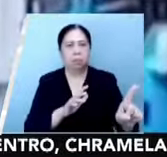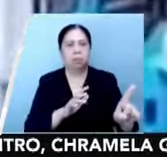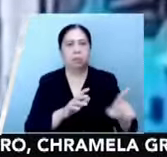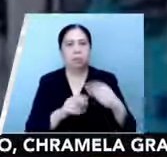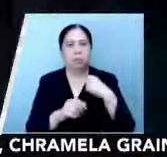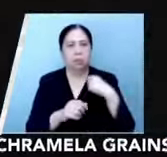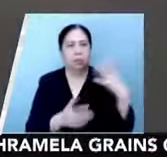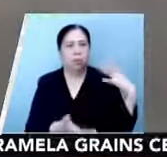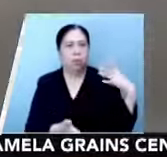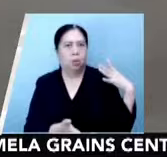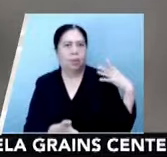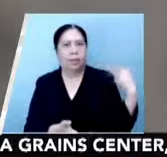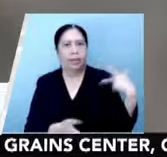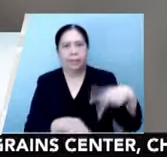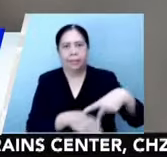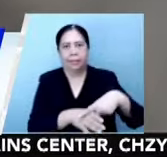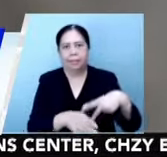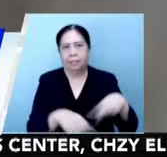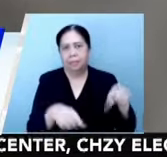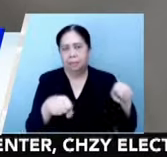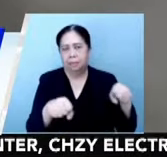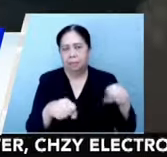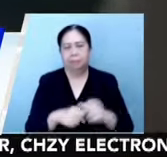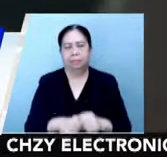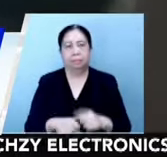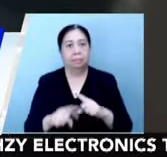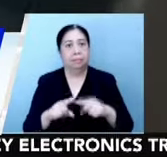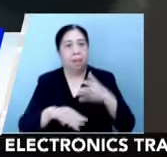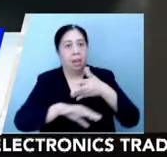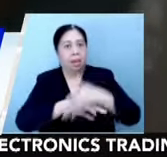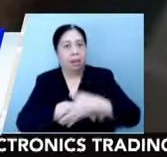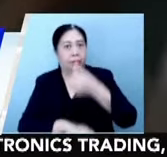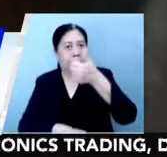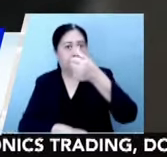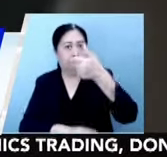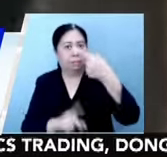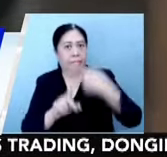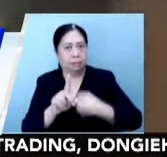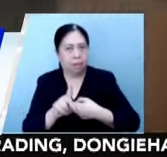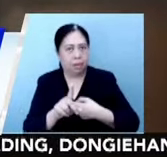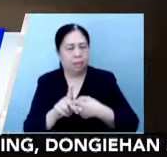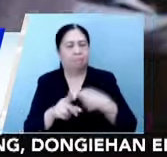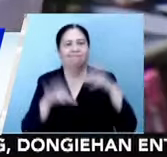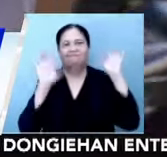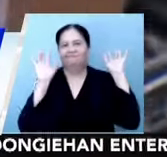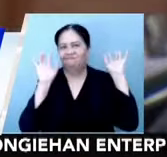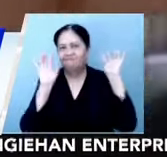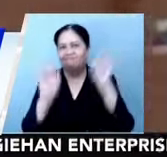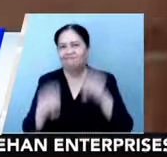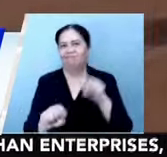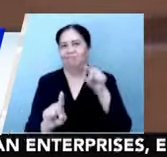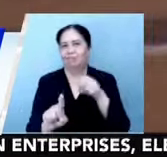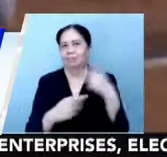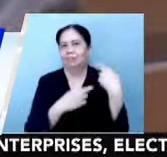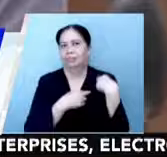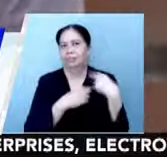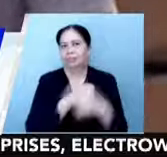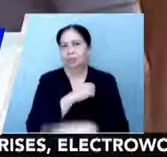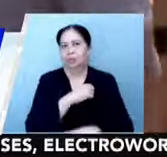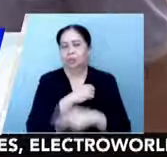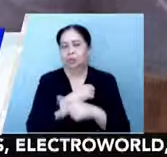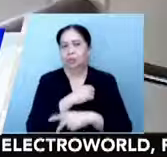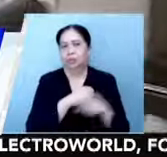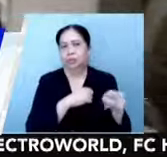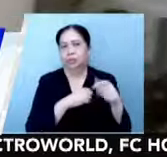ni Ryder. Pero pagkalipas ng 10 buwan, bumagsak din ang umano'y hitman sa Provincial Intelligence Branch ng